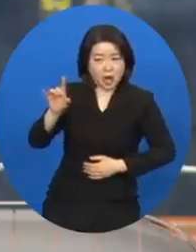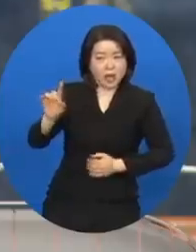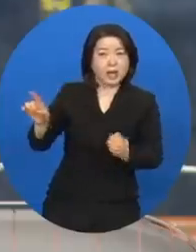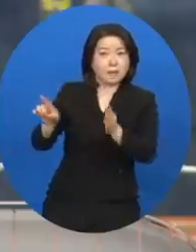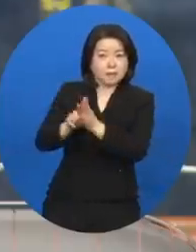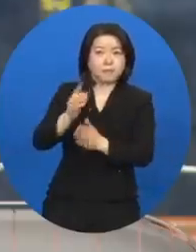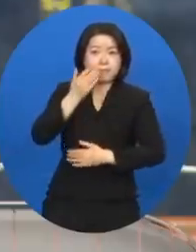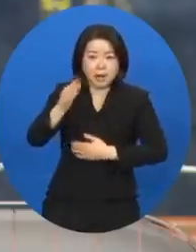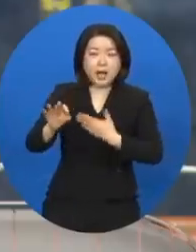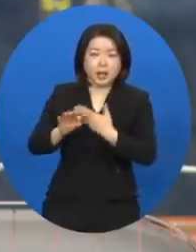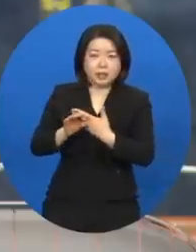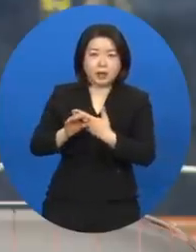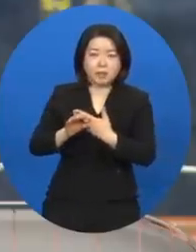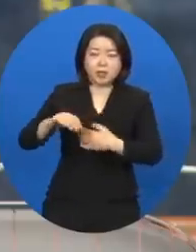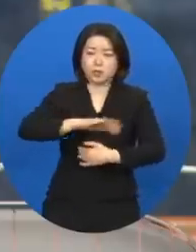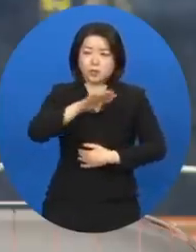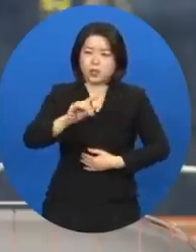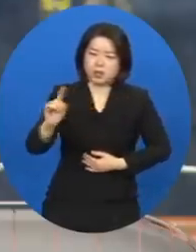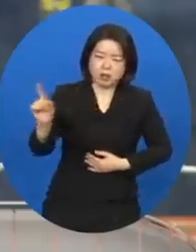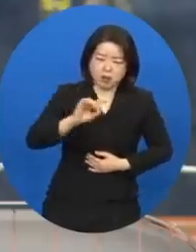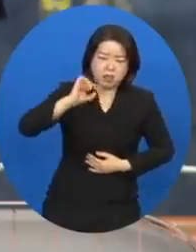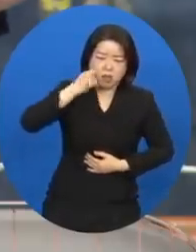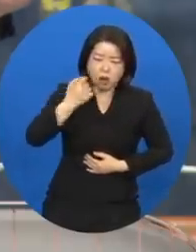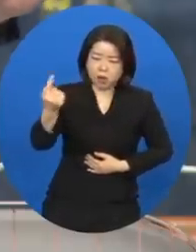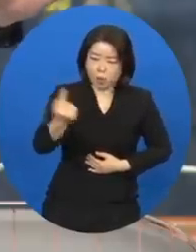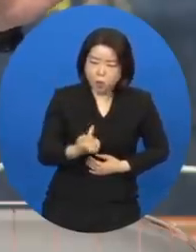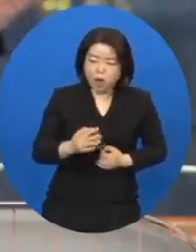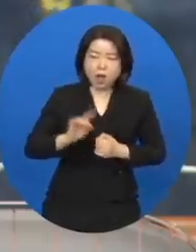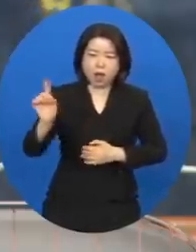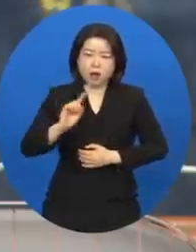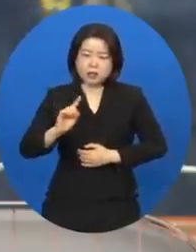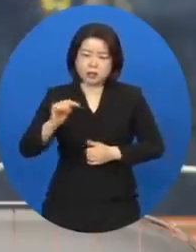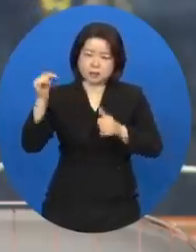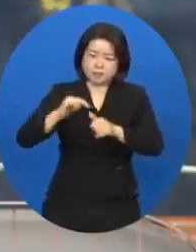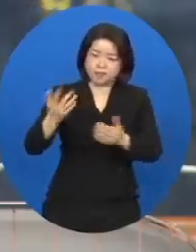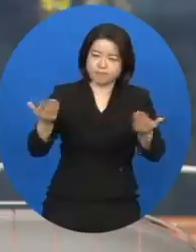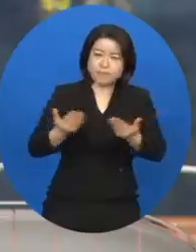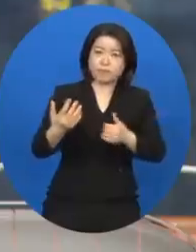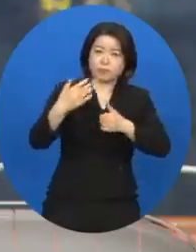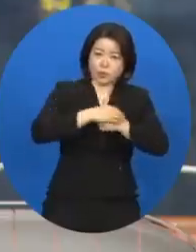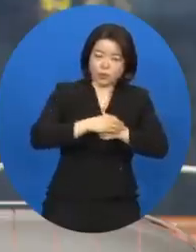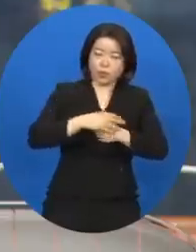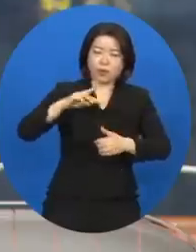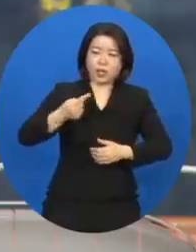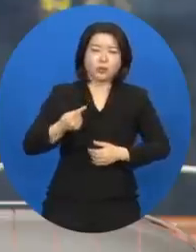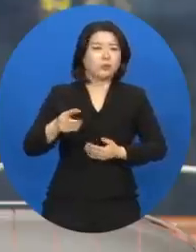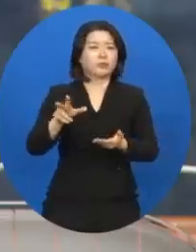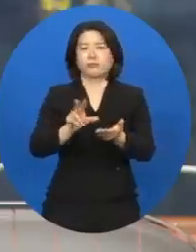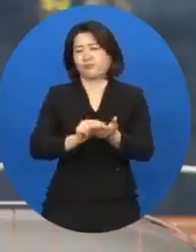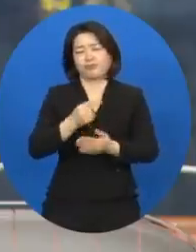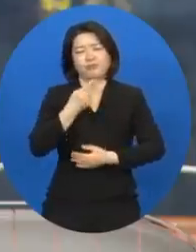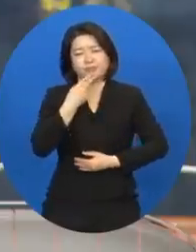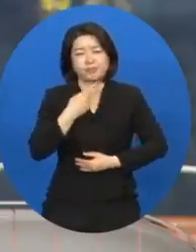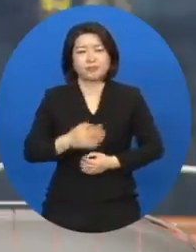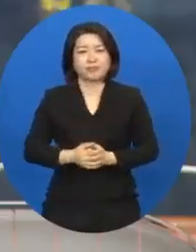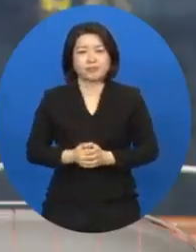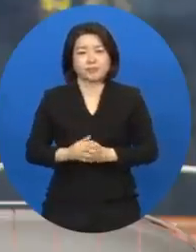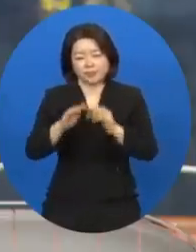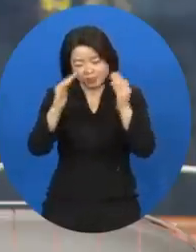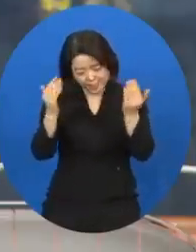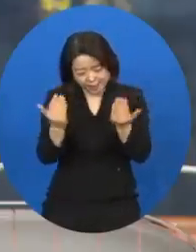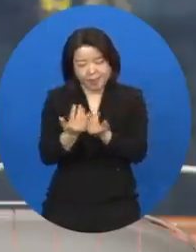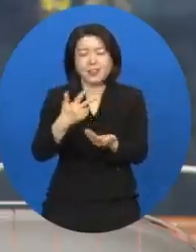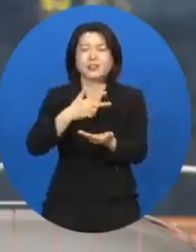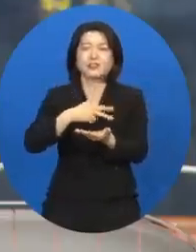우리에게 어떤 어려움이 있든 어떤 사명이 주어졌든 또한 문제가 되지도 않아요. 주님이 하시는